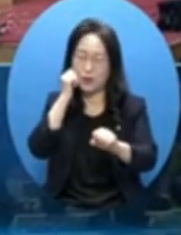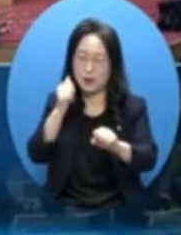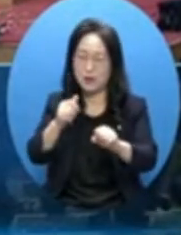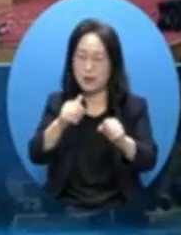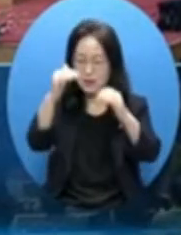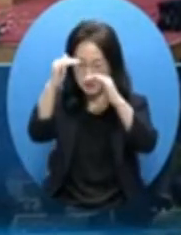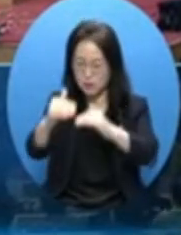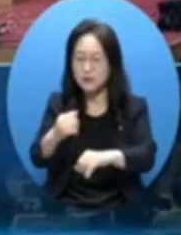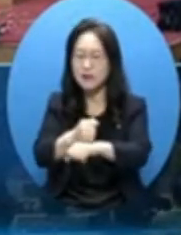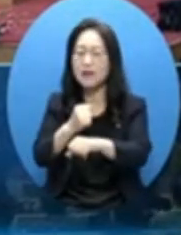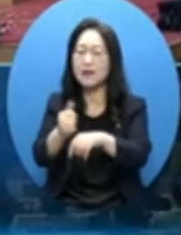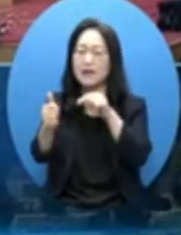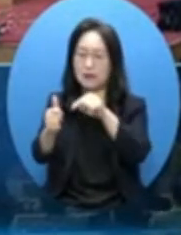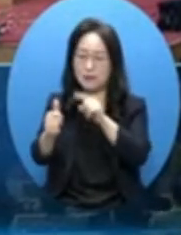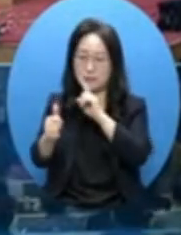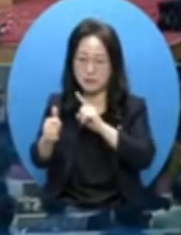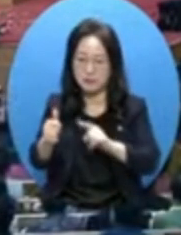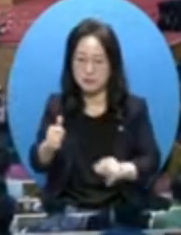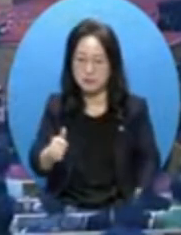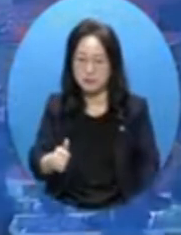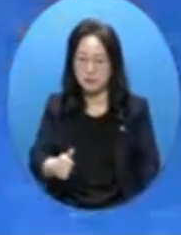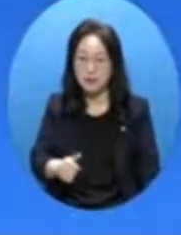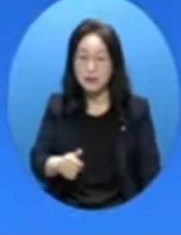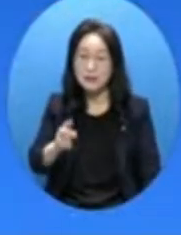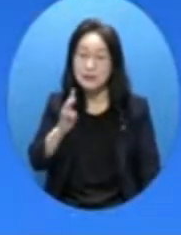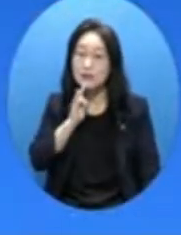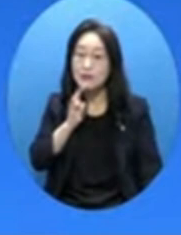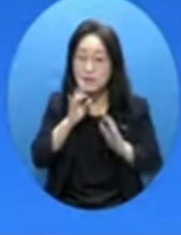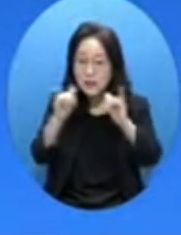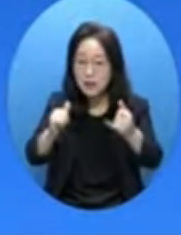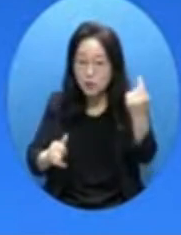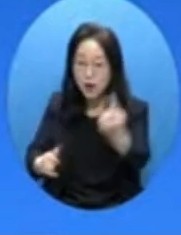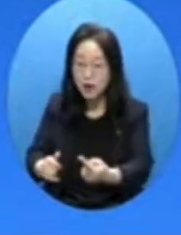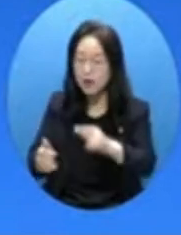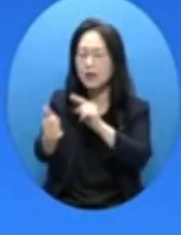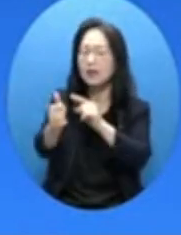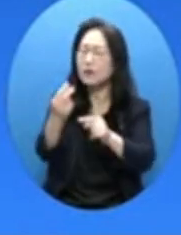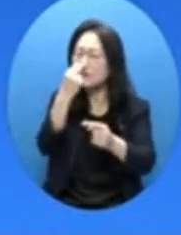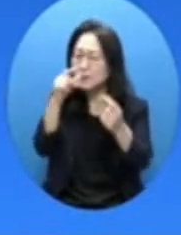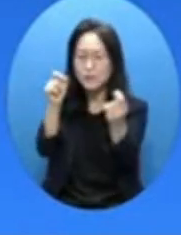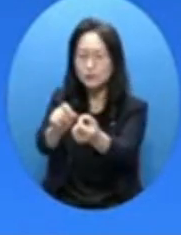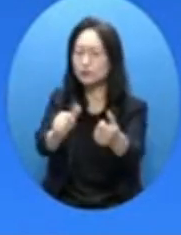하셨나이다. 이사 선자가 와서 당신이 곧 죽을 거이기 때문에 이제